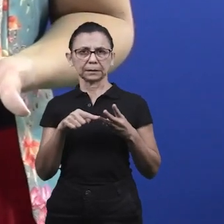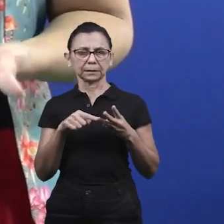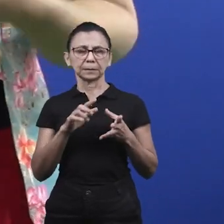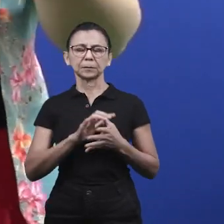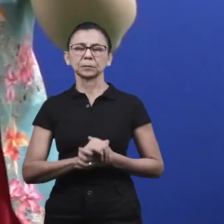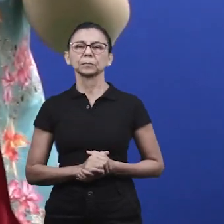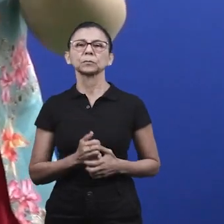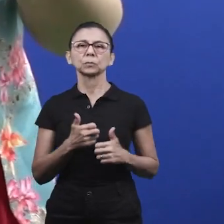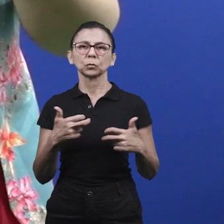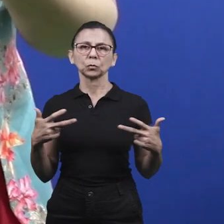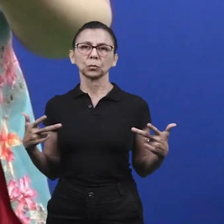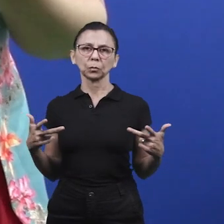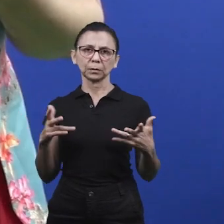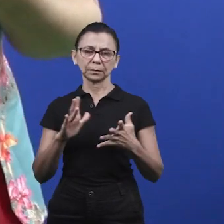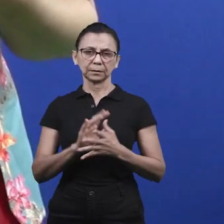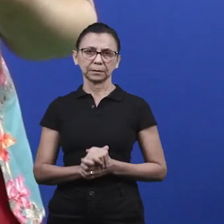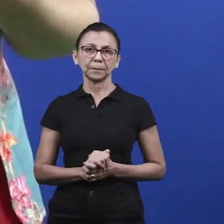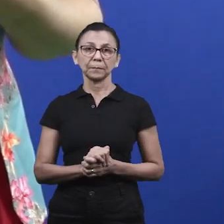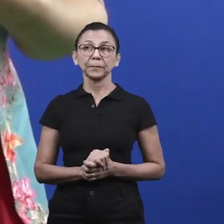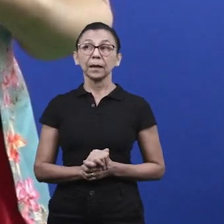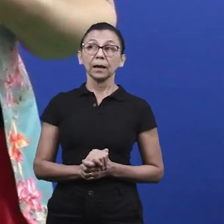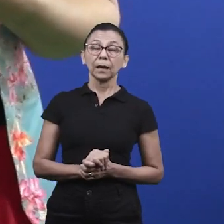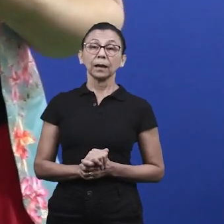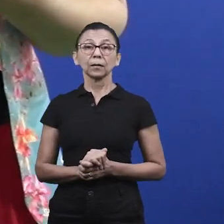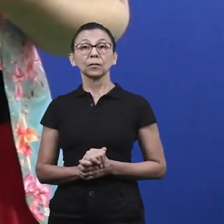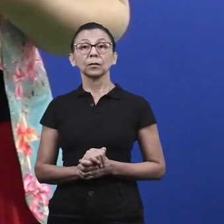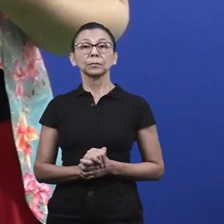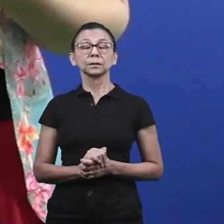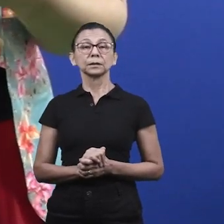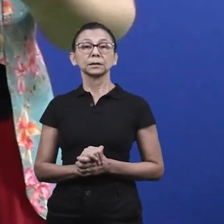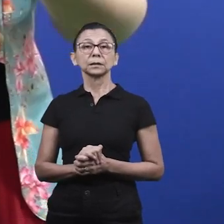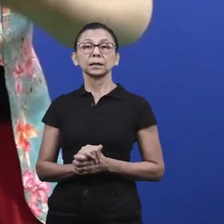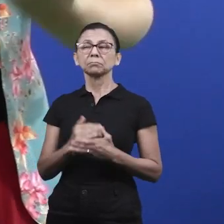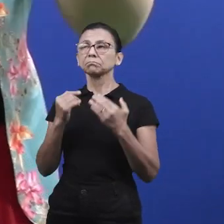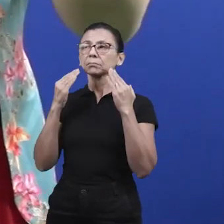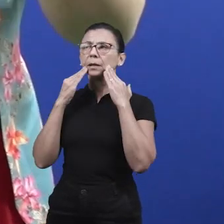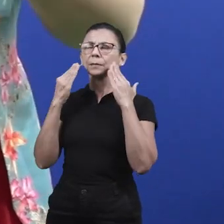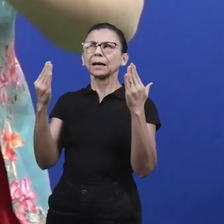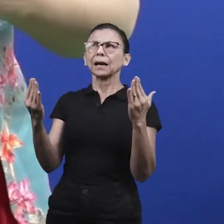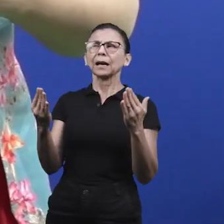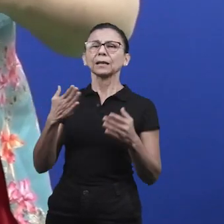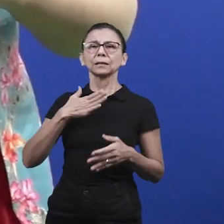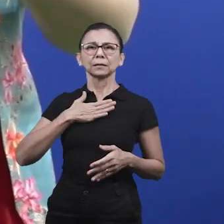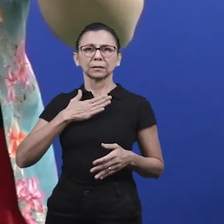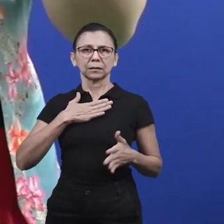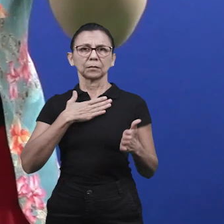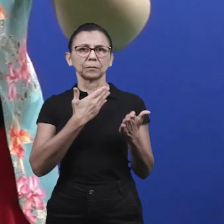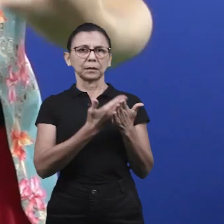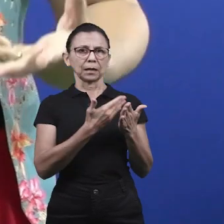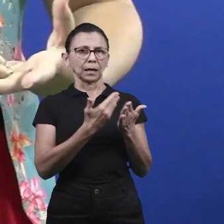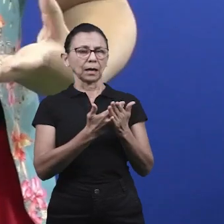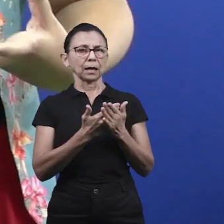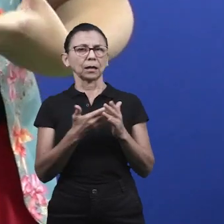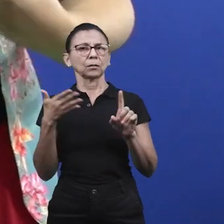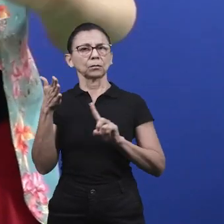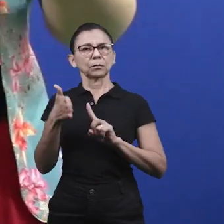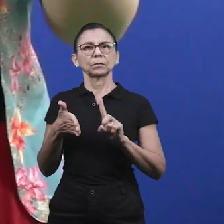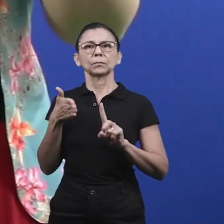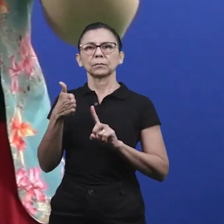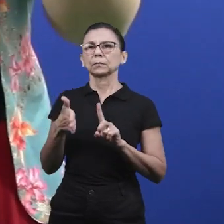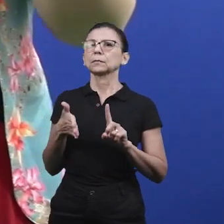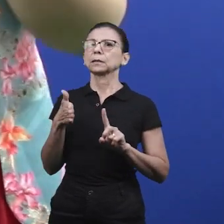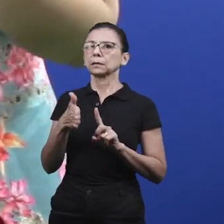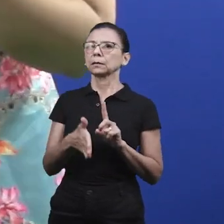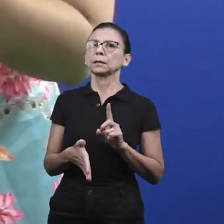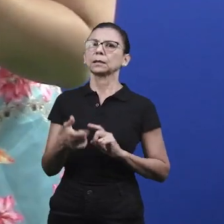trois principes. Quel est le principe de la présentation, c'est-à-dire dans mon étude,